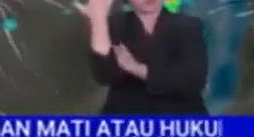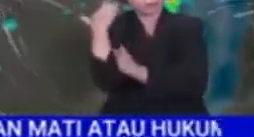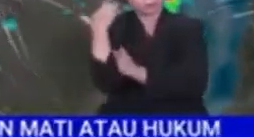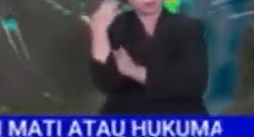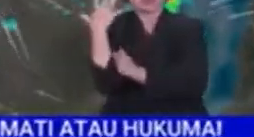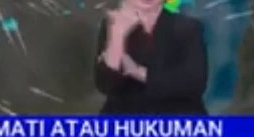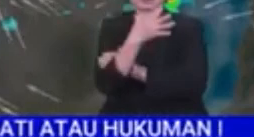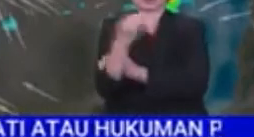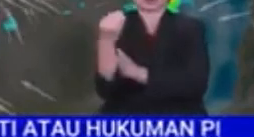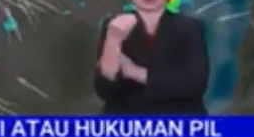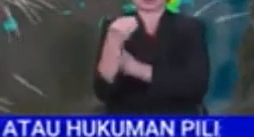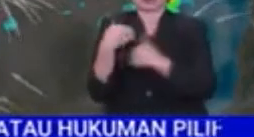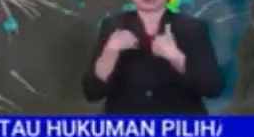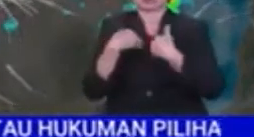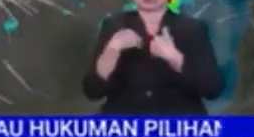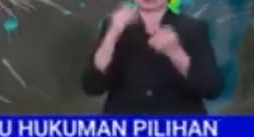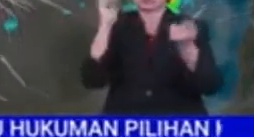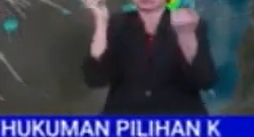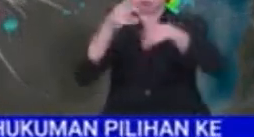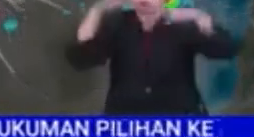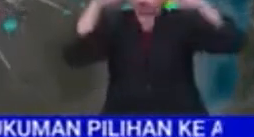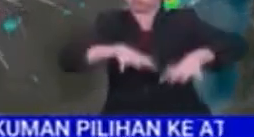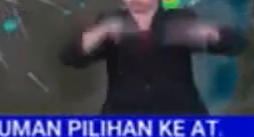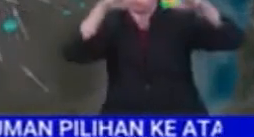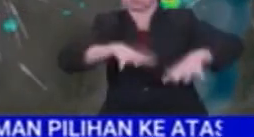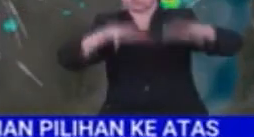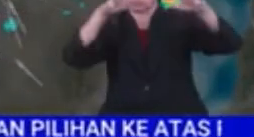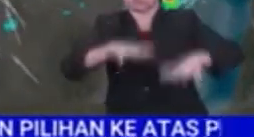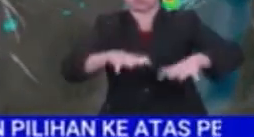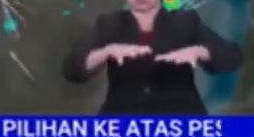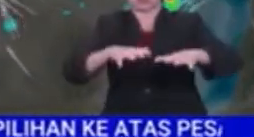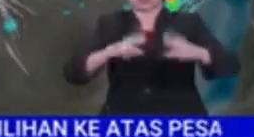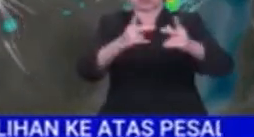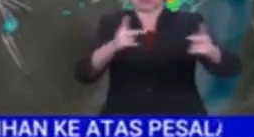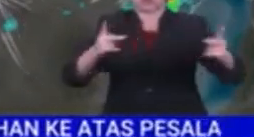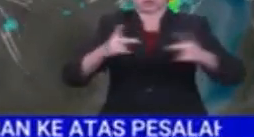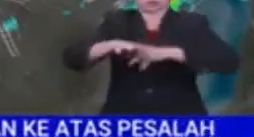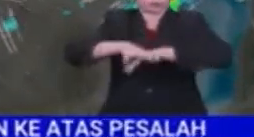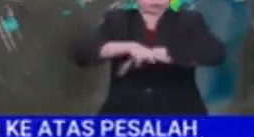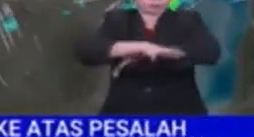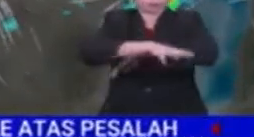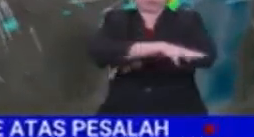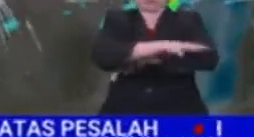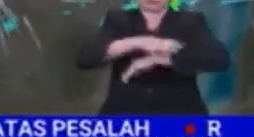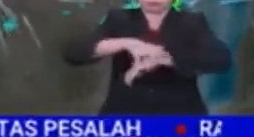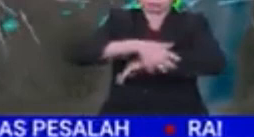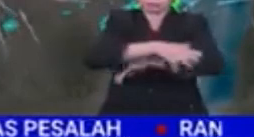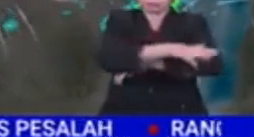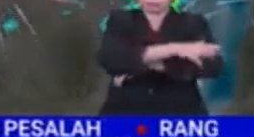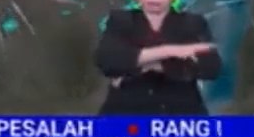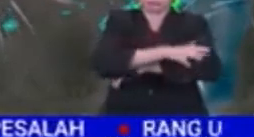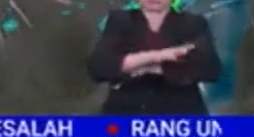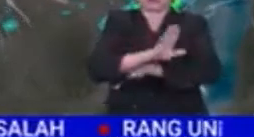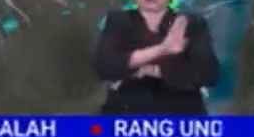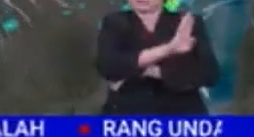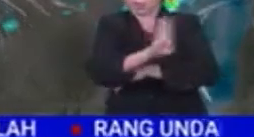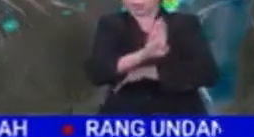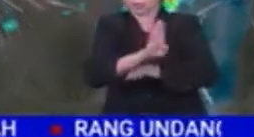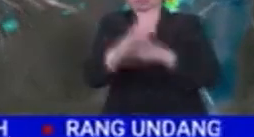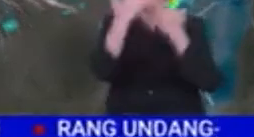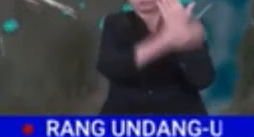sekaligus memberikan kesan keadaan hujan lebat utamanya di sekitar kawasan pesisiran pantai pantai barat Semenanjung